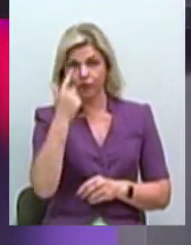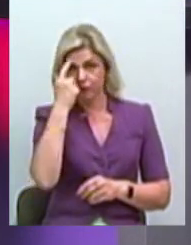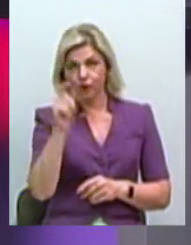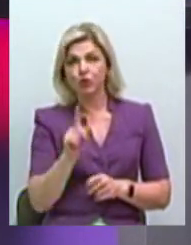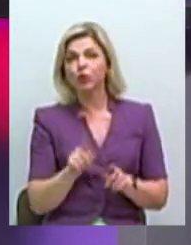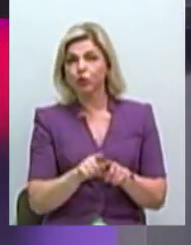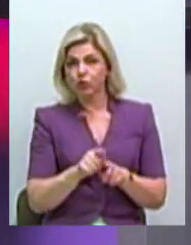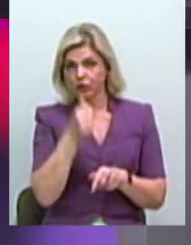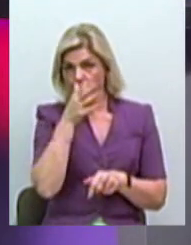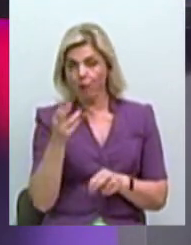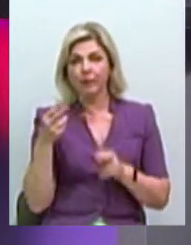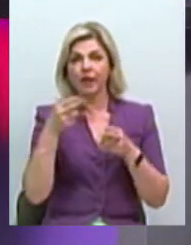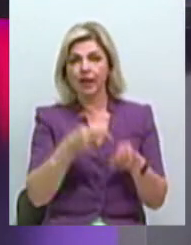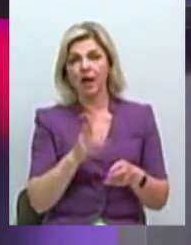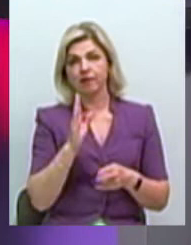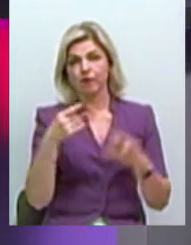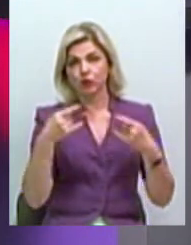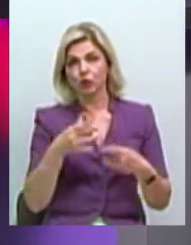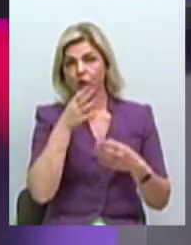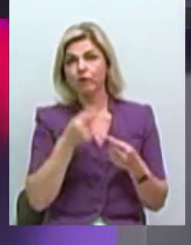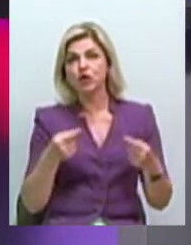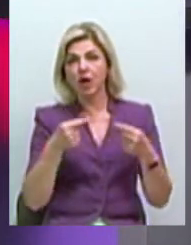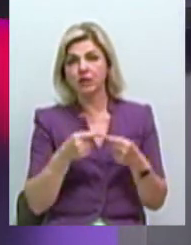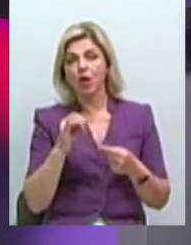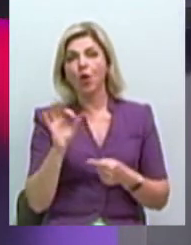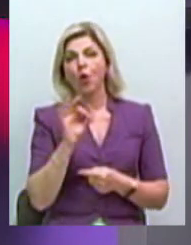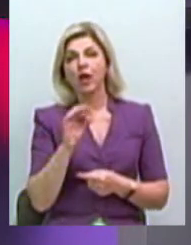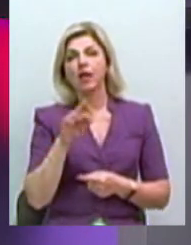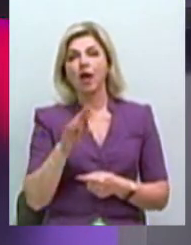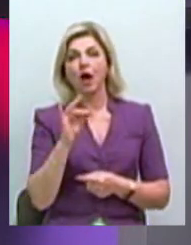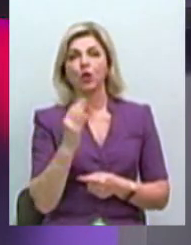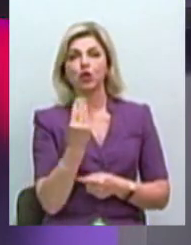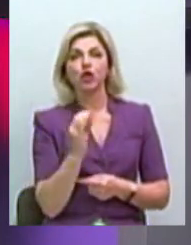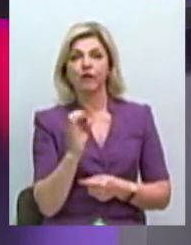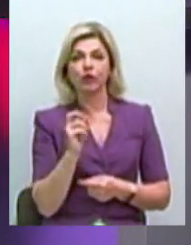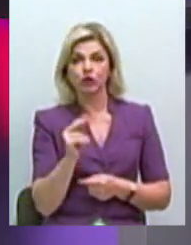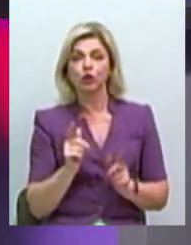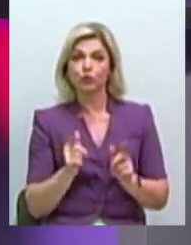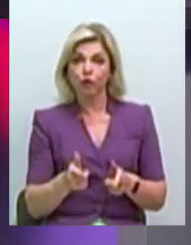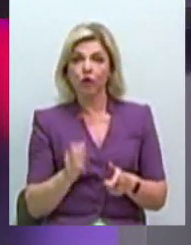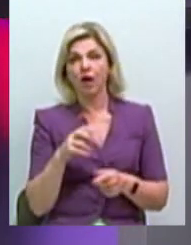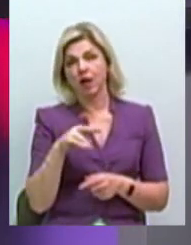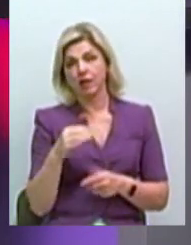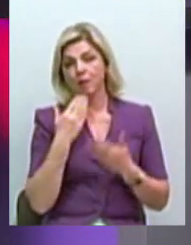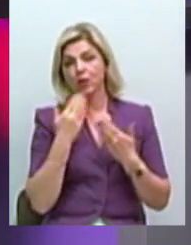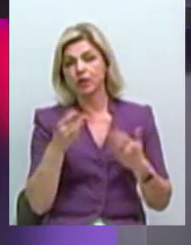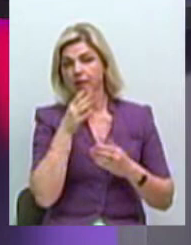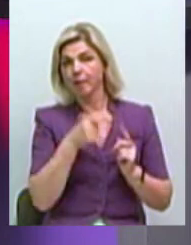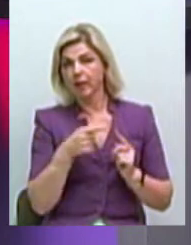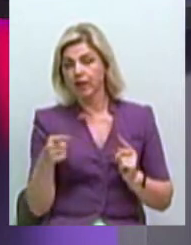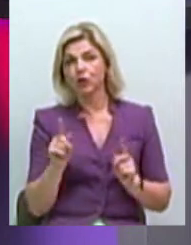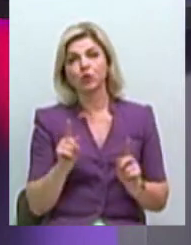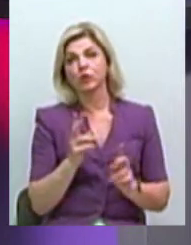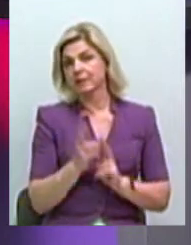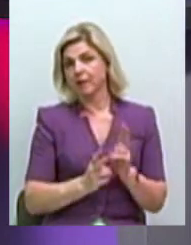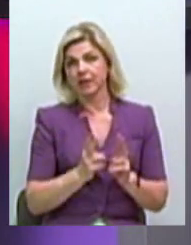що також не зможе приїхати до нас в студію вчасно. І Олег Ярошевич погоджувався, але в останню мить, мабуть, щось